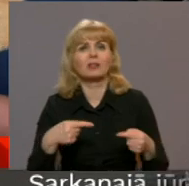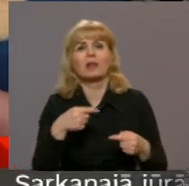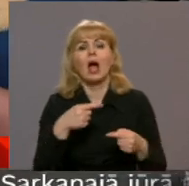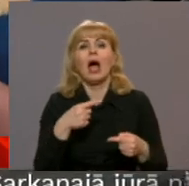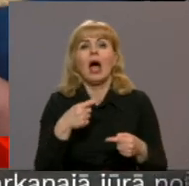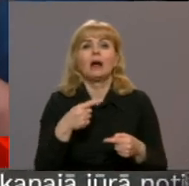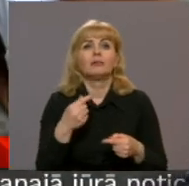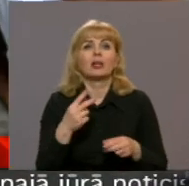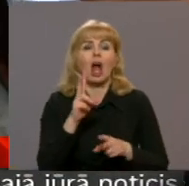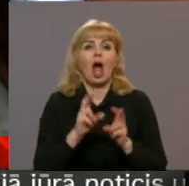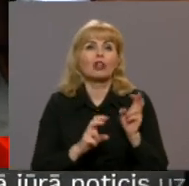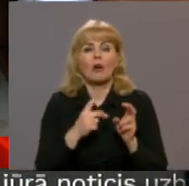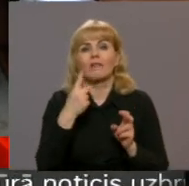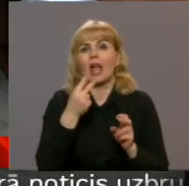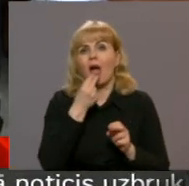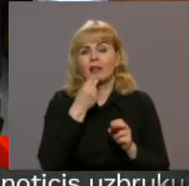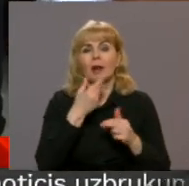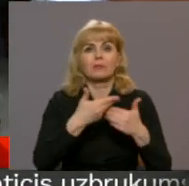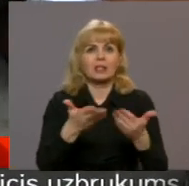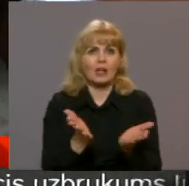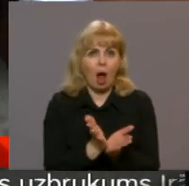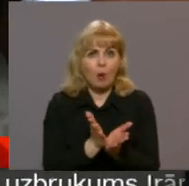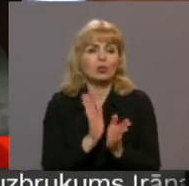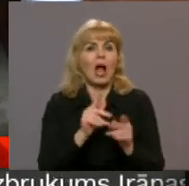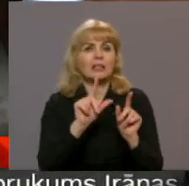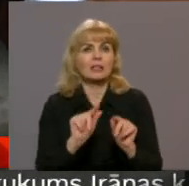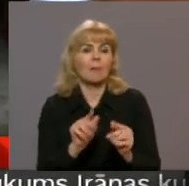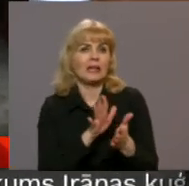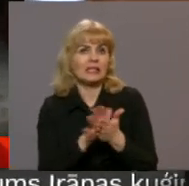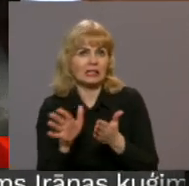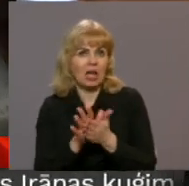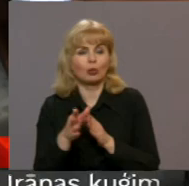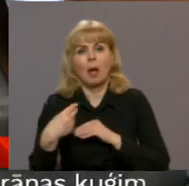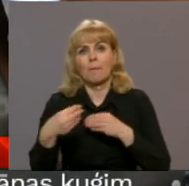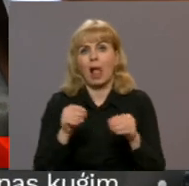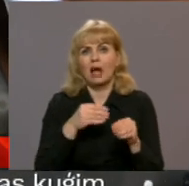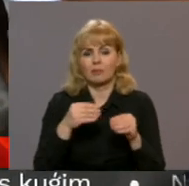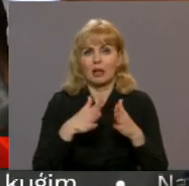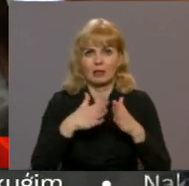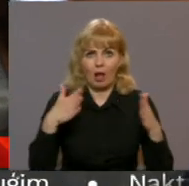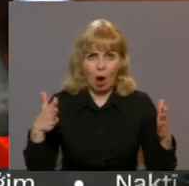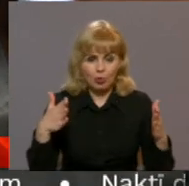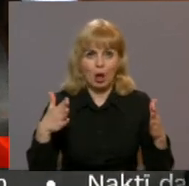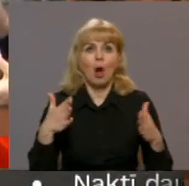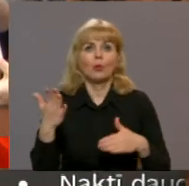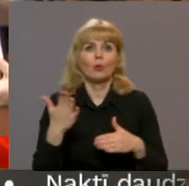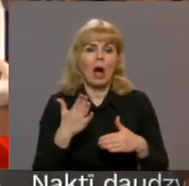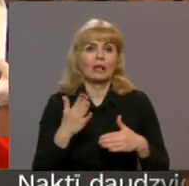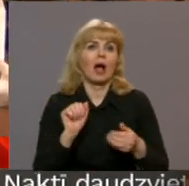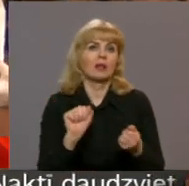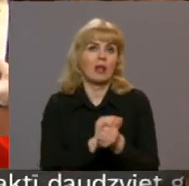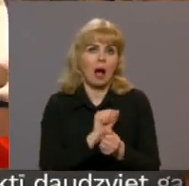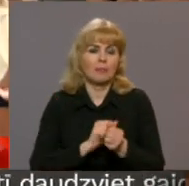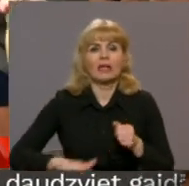vienreiz lietojamais trauks. Meklējot risinājumu tam, kā samazināt izlietotās plasmasas daudzumu un tās nonākšanu ekosistēmās, līdz